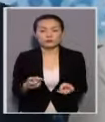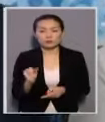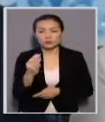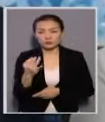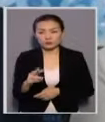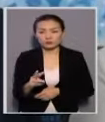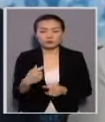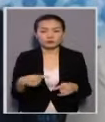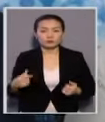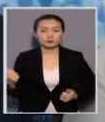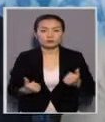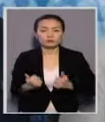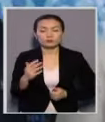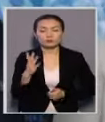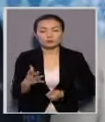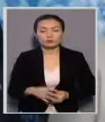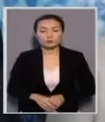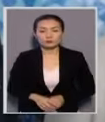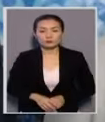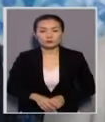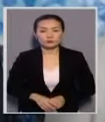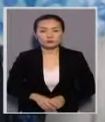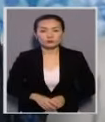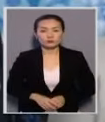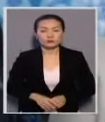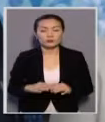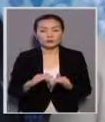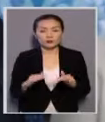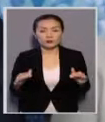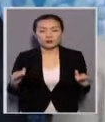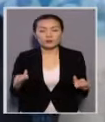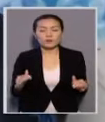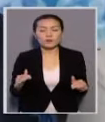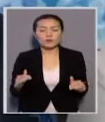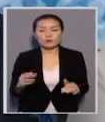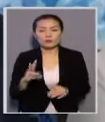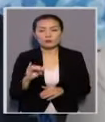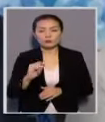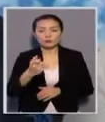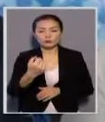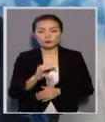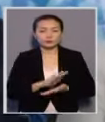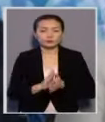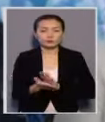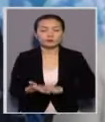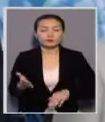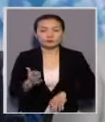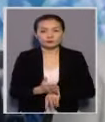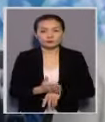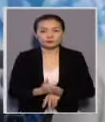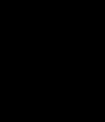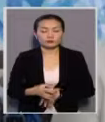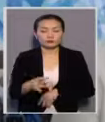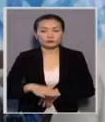Әртүрлі шараларды ұйымдастырып жатырмыз. Кеше күні балалар үшін көшпелі музей ұйымдастырдық. Бүгінгі күні